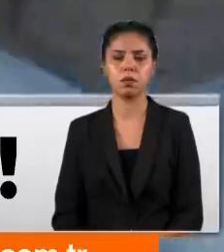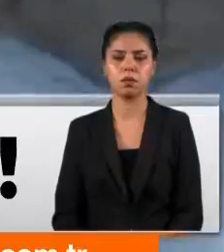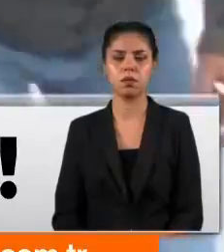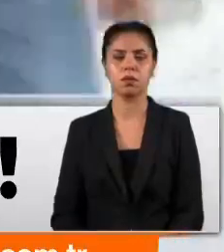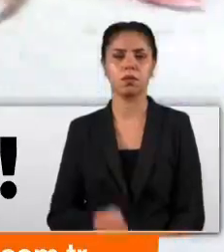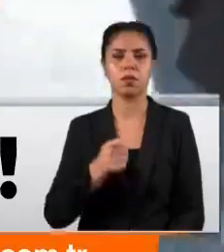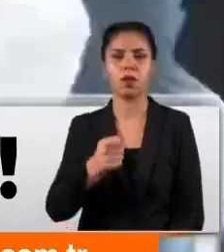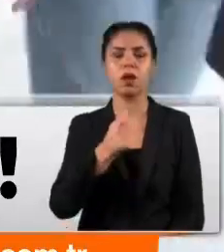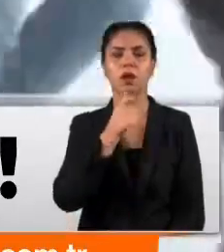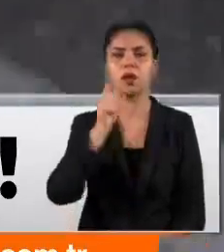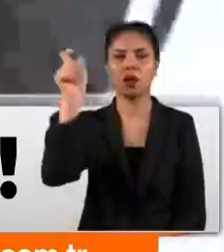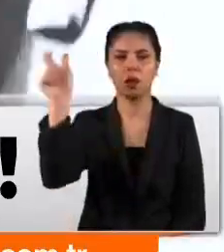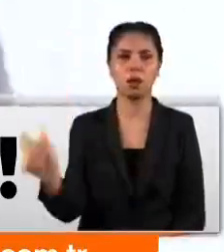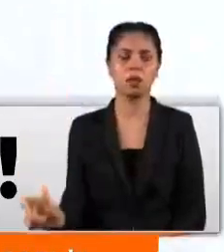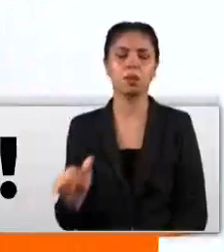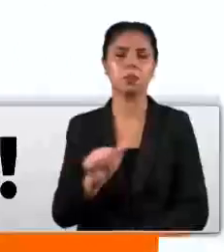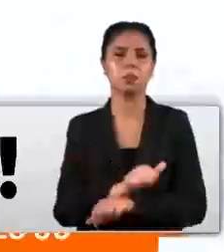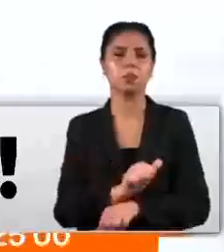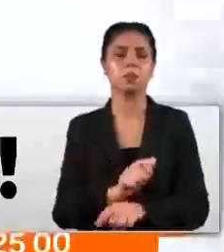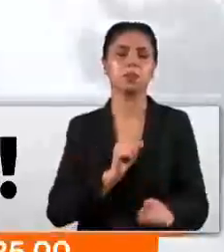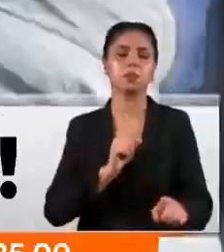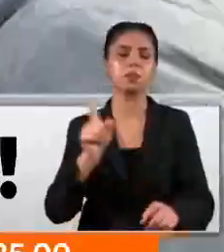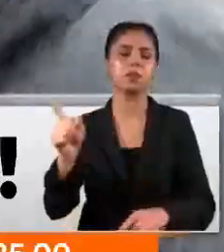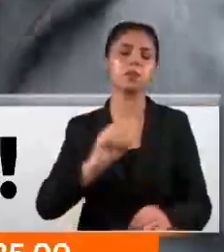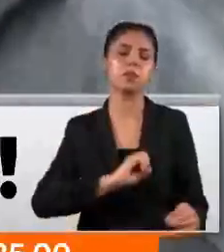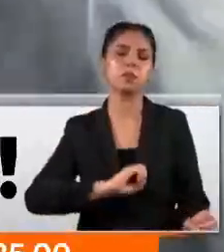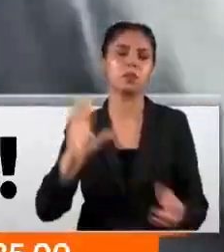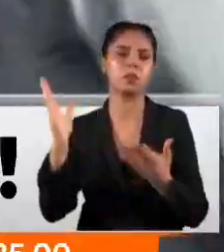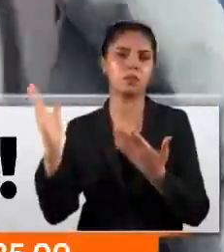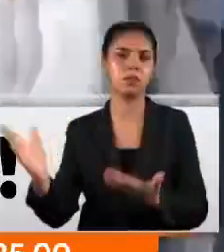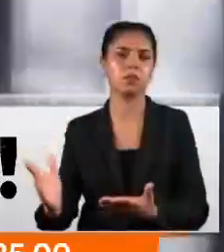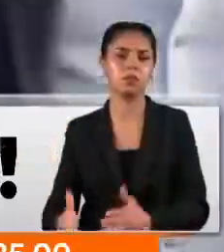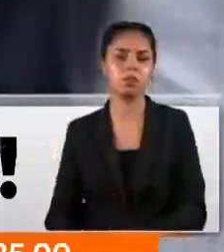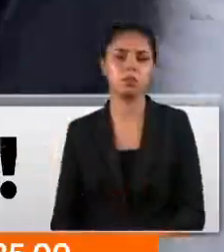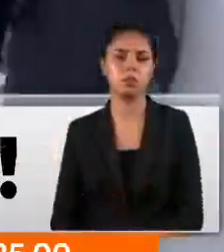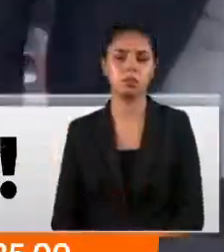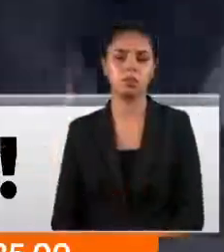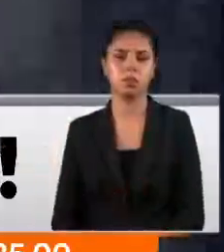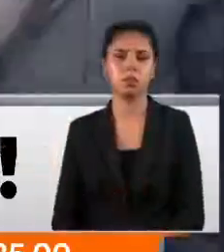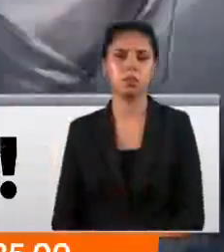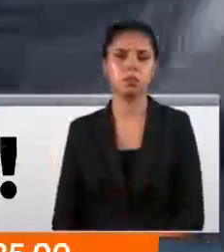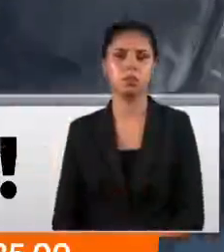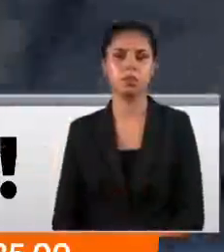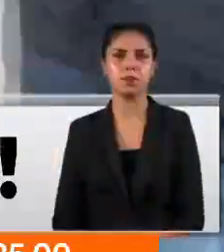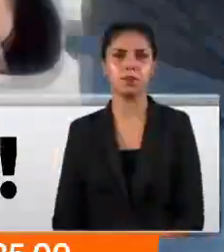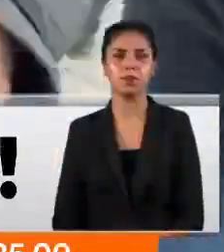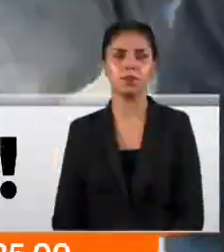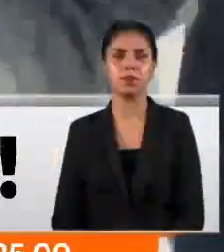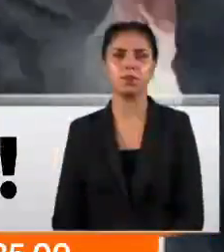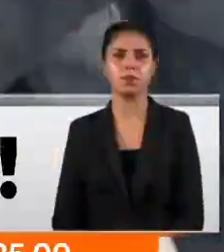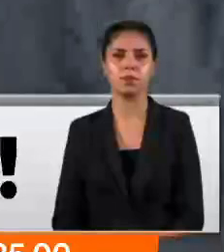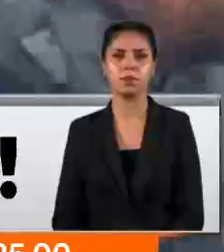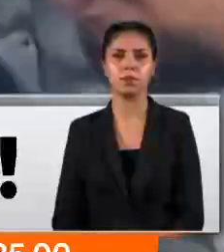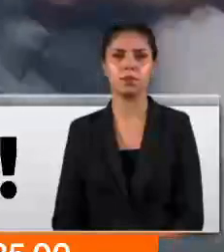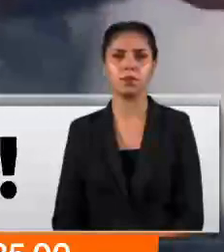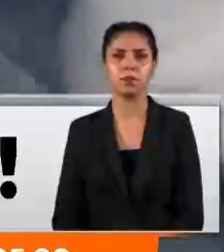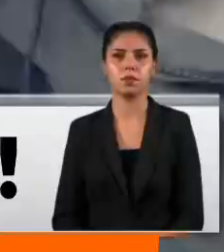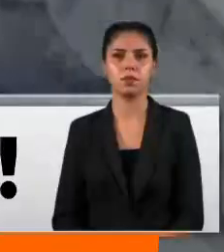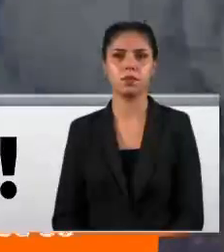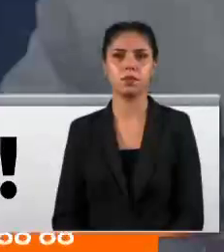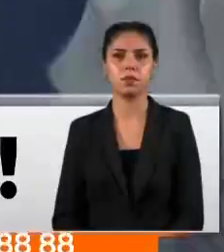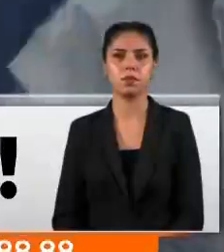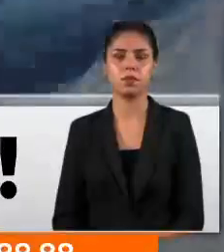Katil zanlısı koca tutuklanarak cezaevine gönderildi. Eşinizi neden öldürdünüz? Pişman mısınız? Evet. Neden öldürdünüz